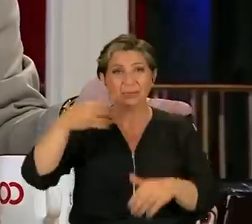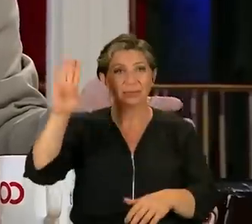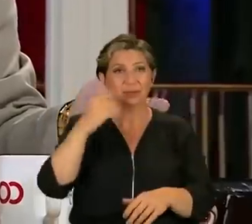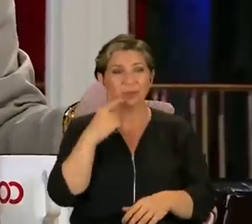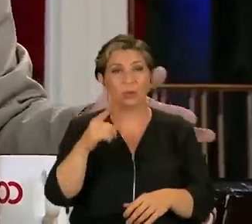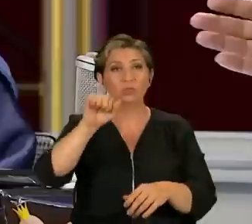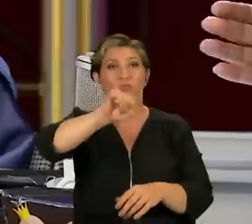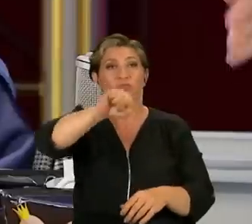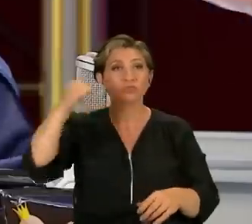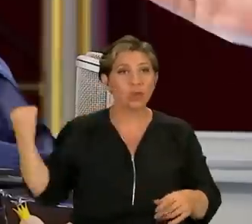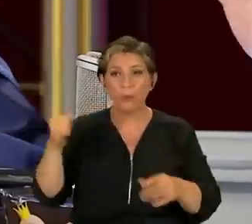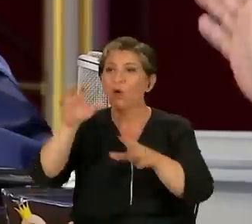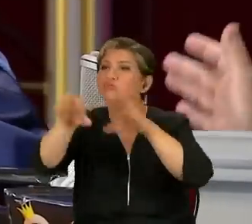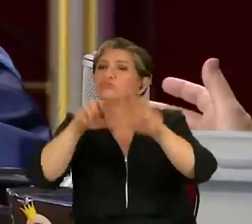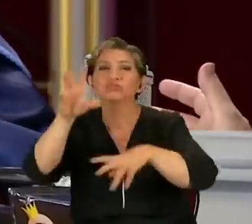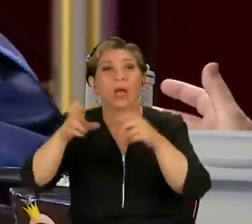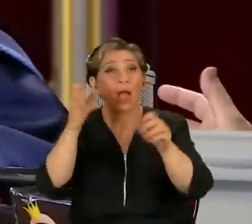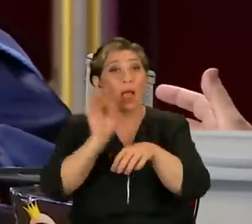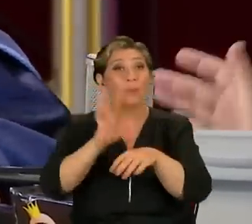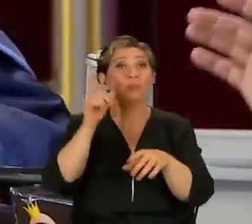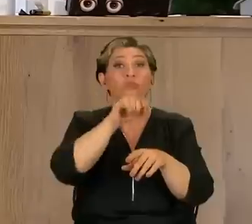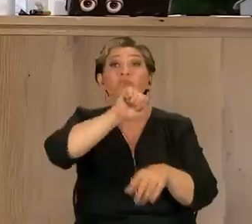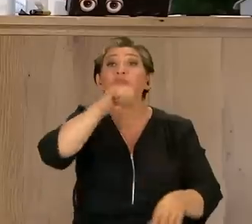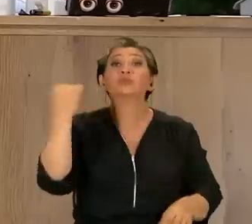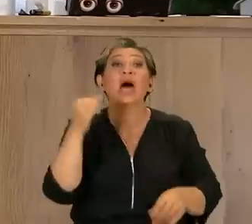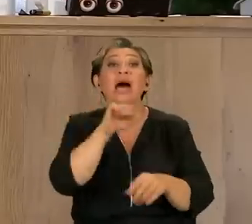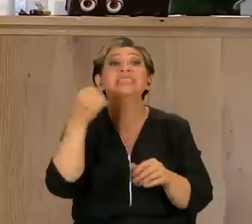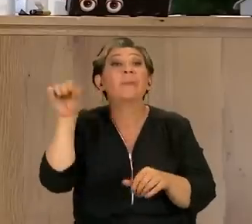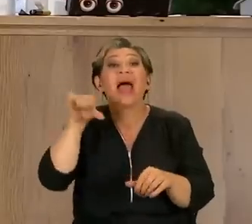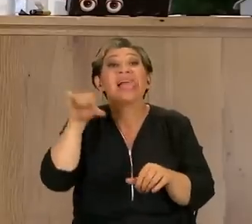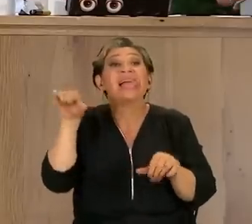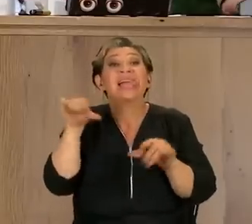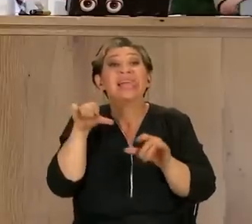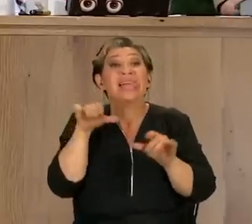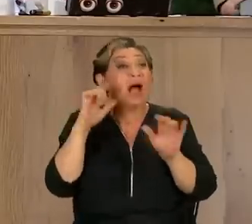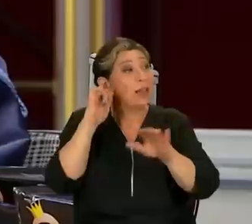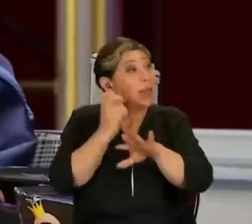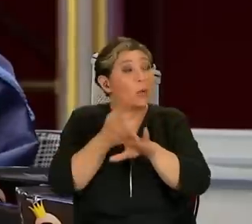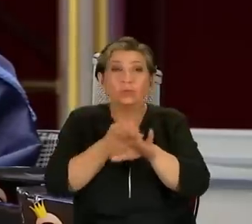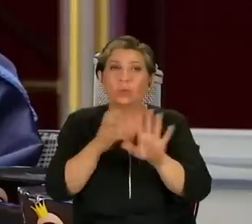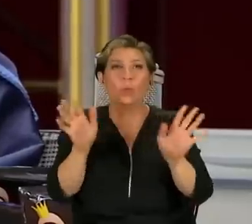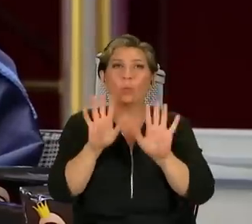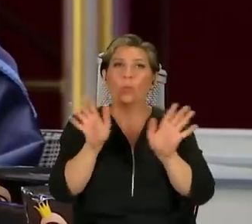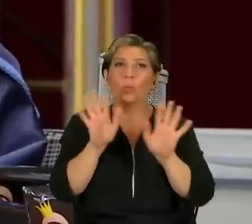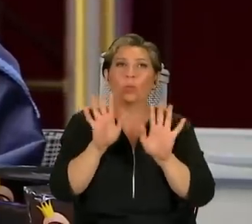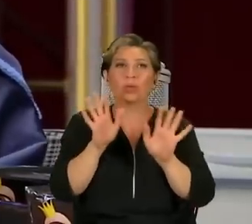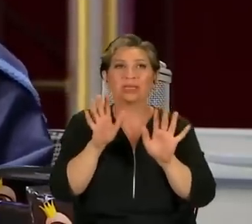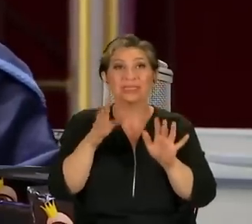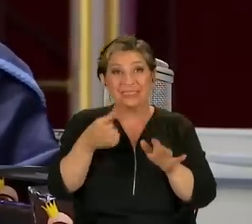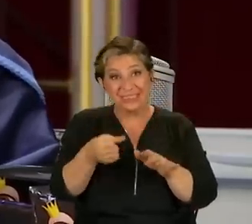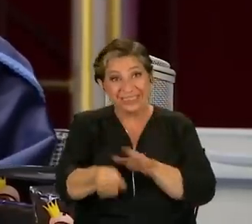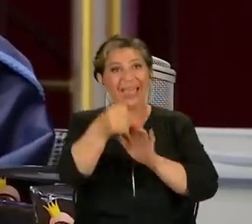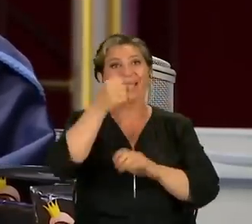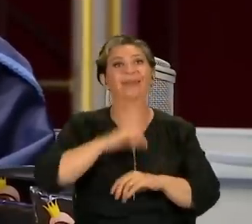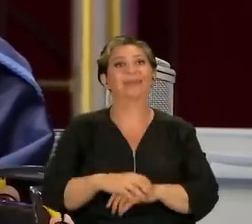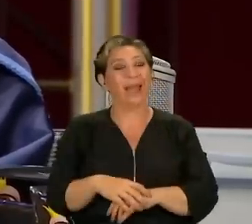diye. Buzdolabı açılır. Buzdolabı hemen açılır. Buzdolabını açamazsın, Allah korusun. Evet. Sıkar